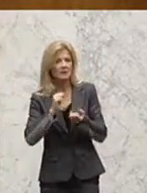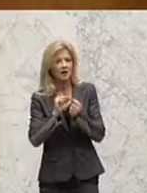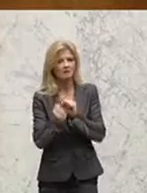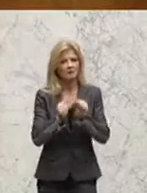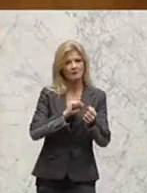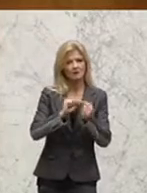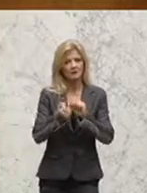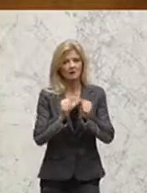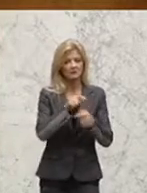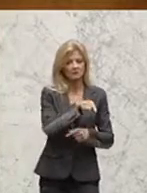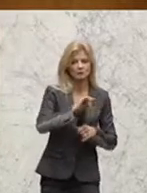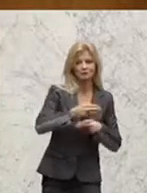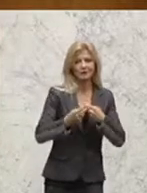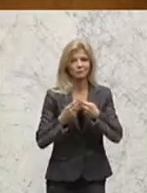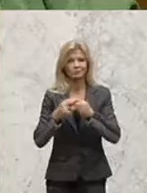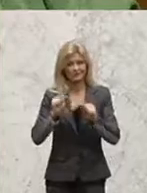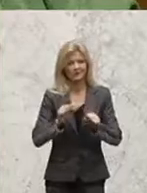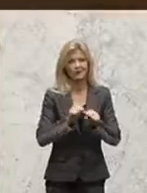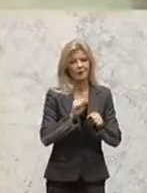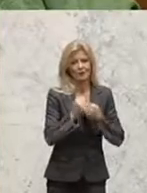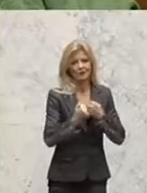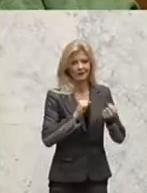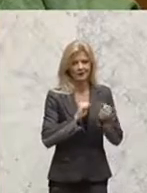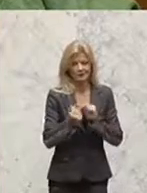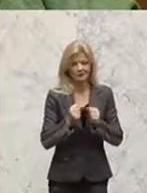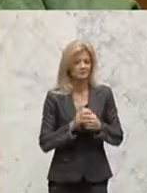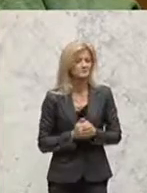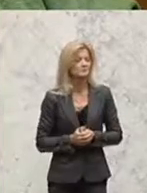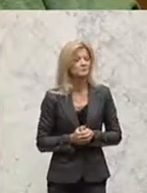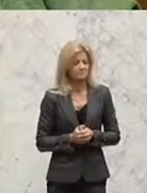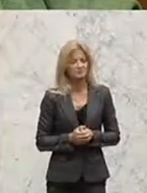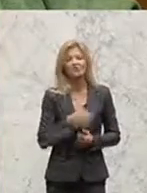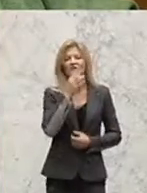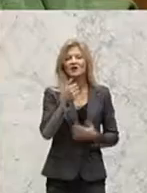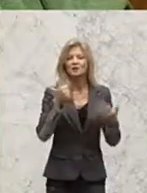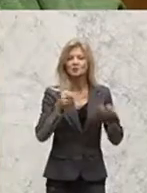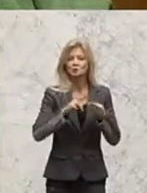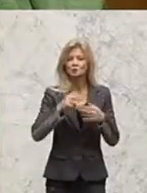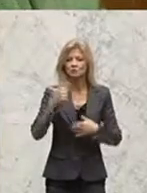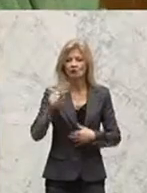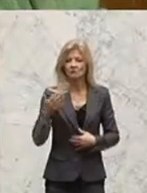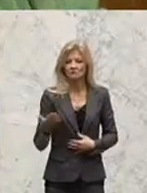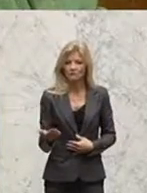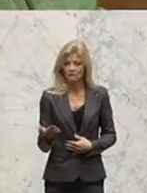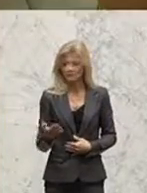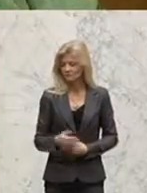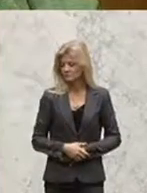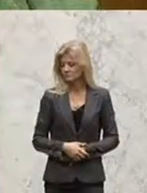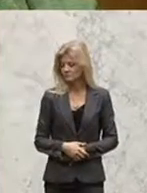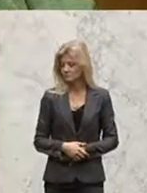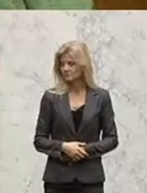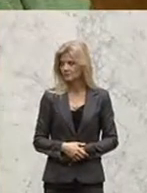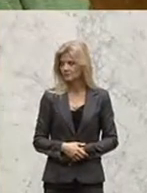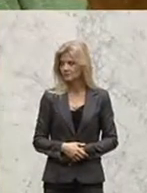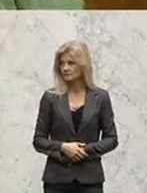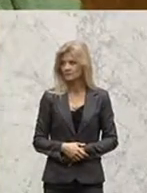auch ändern. Frage 6 und 11 geht es hier um